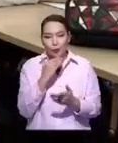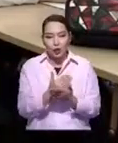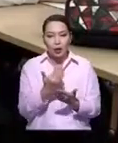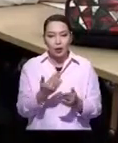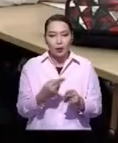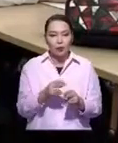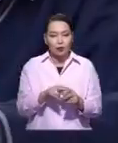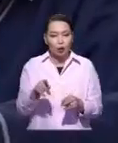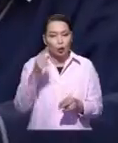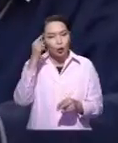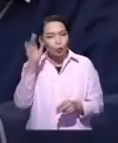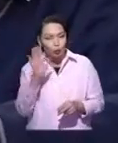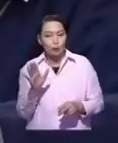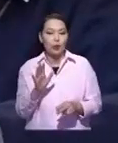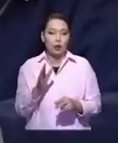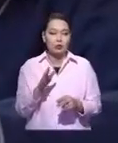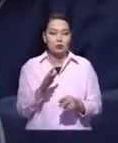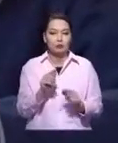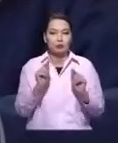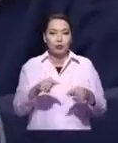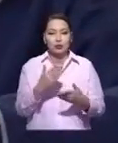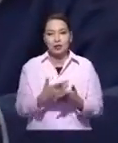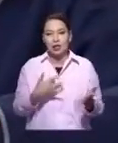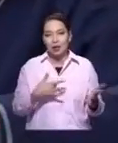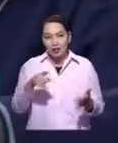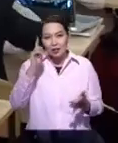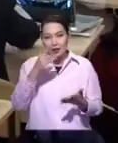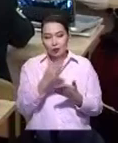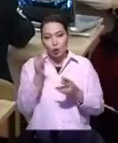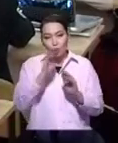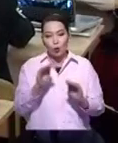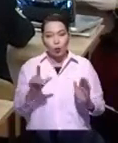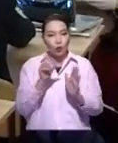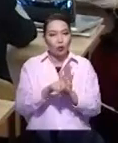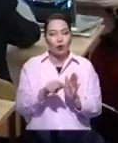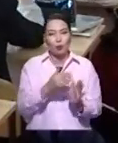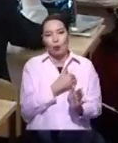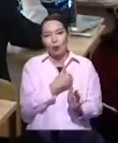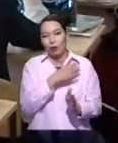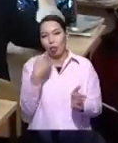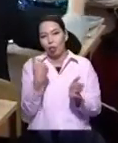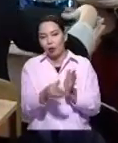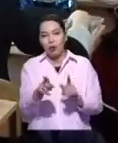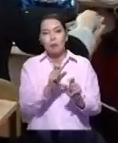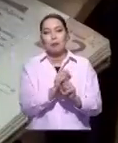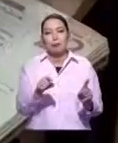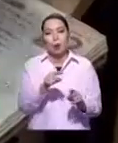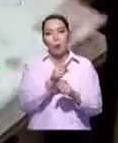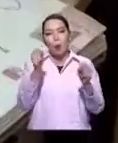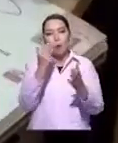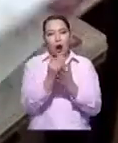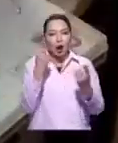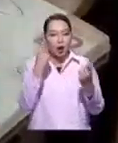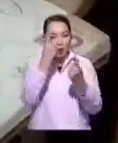іске ойланбай барады. Таразда болған оқиға естеріңізде шығар. Оқушылар сабаққа бармау үшін мектепте бомба бар деген ақпаратты жариялады. Оның